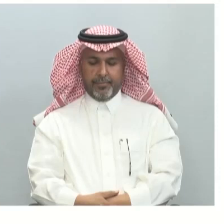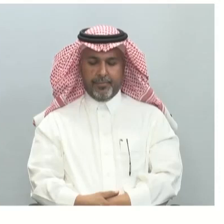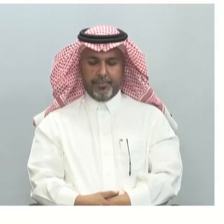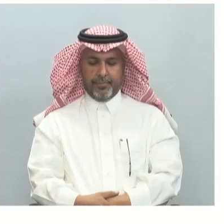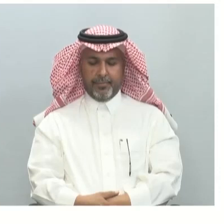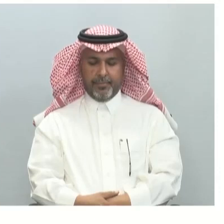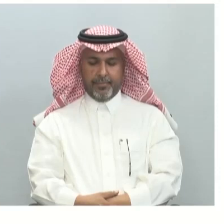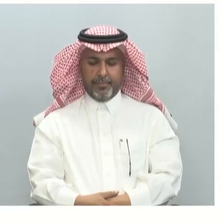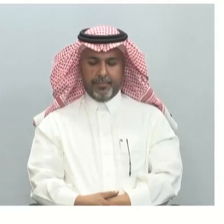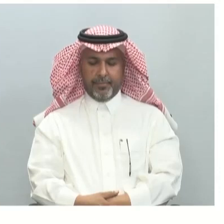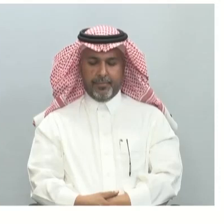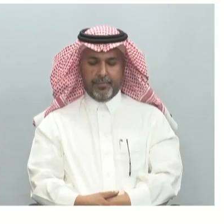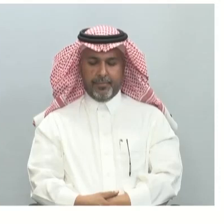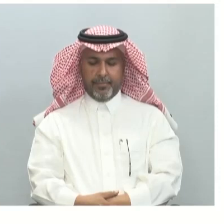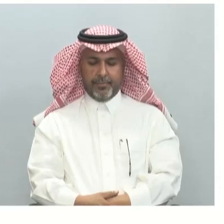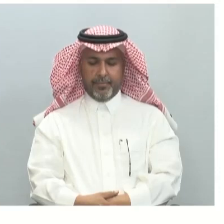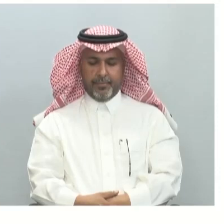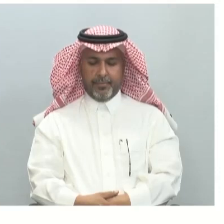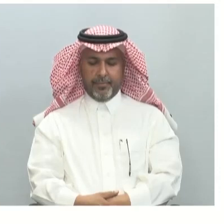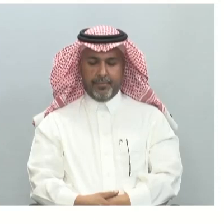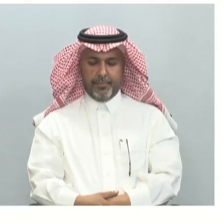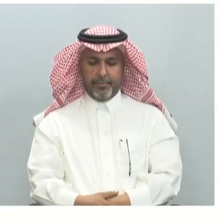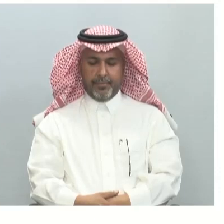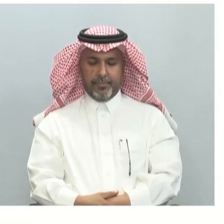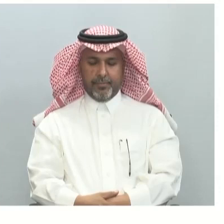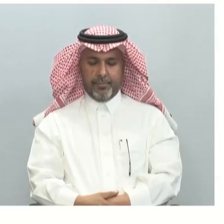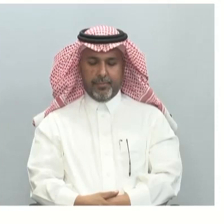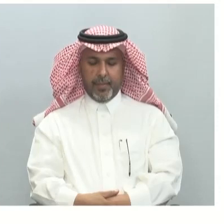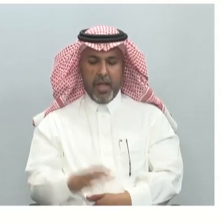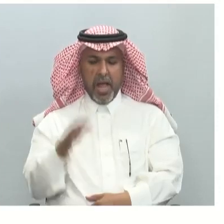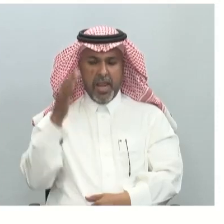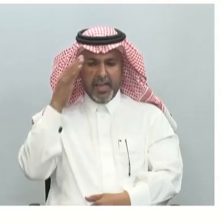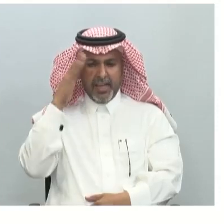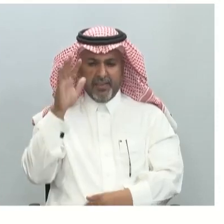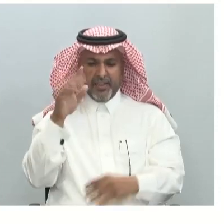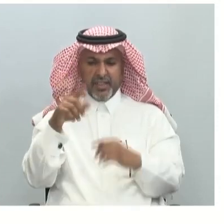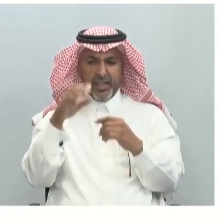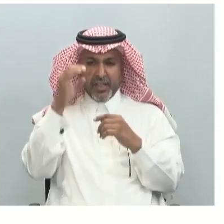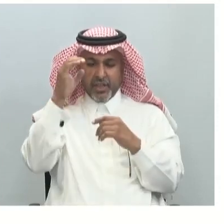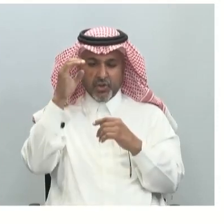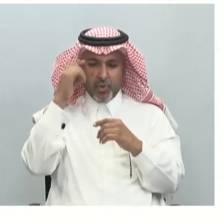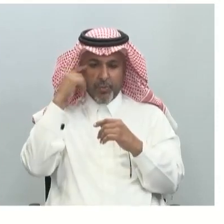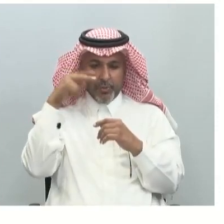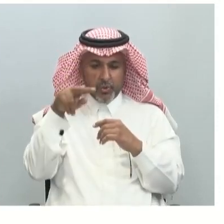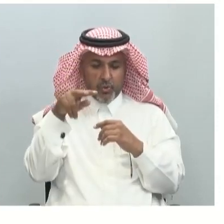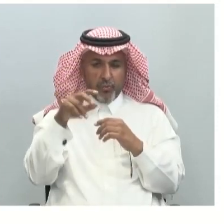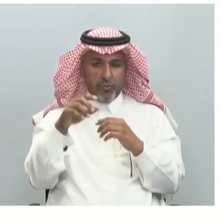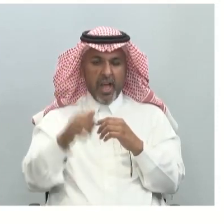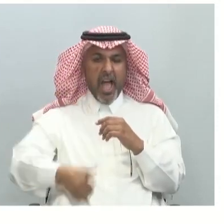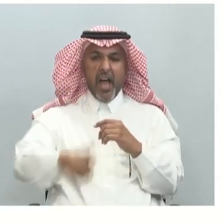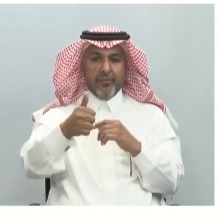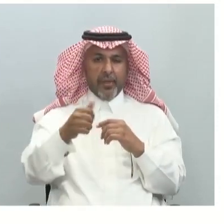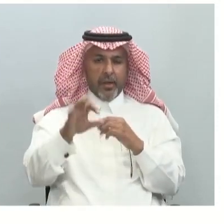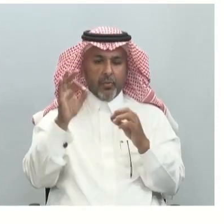اللي هو القانون العام وما الى ذلك لك طبعا الخيار عزيزي الطالب عزيزي الطالبه في الحل ما لم يوضع لك